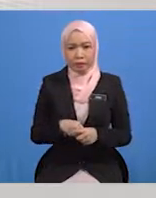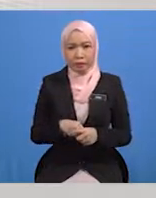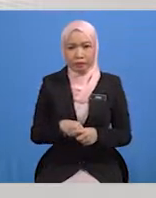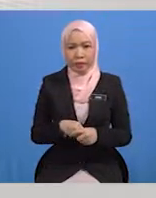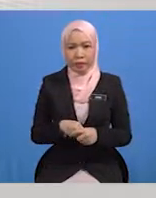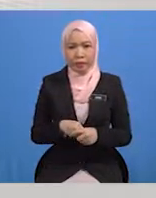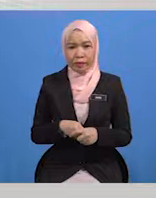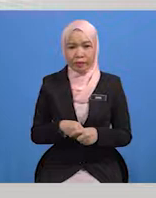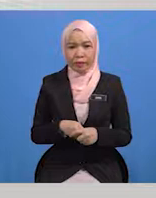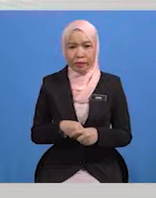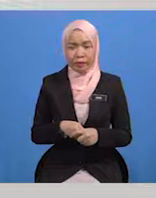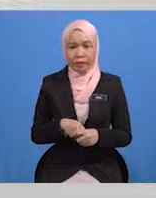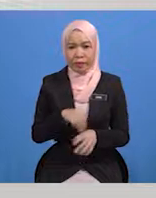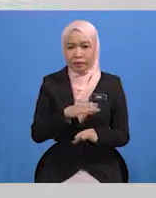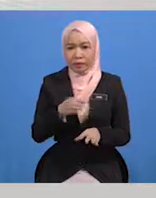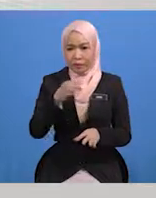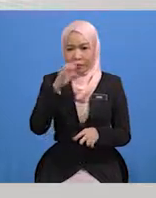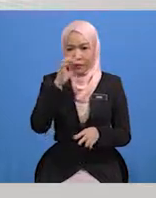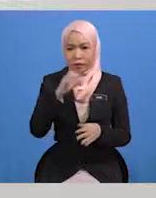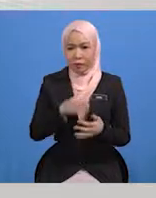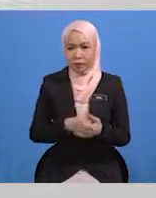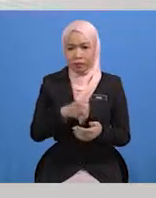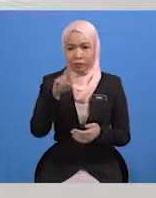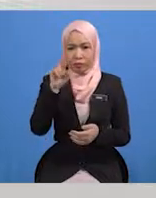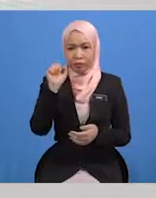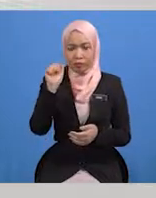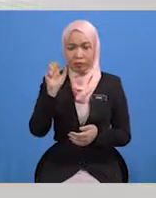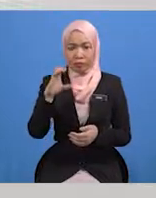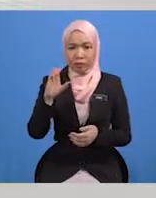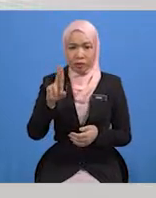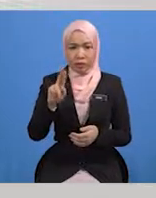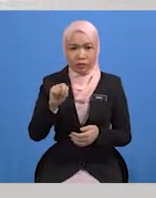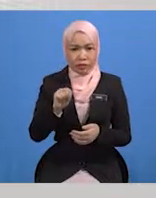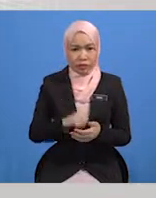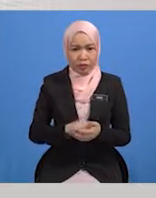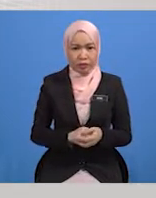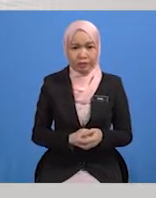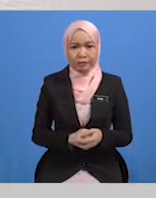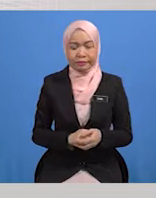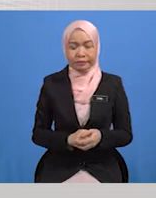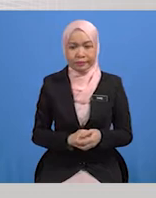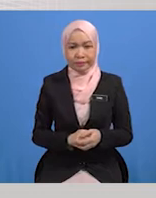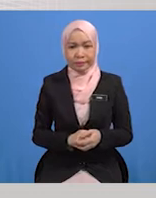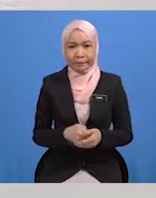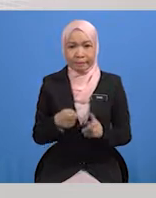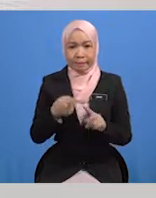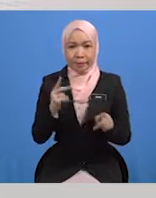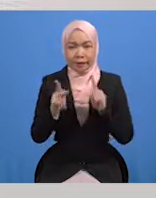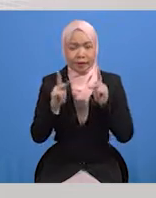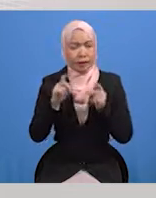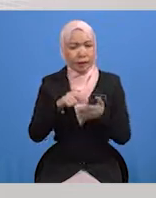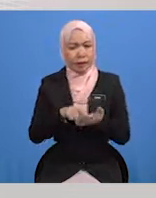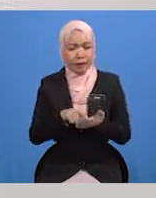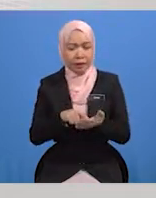Atau Siah minum racun Roundup. Dari percakapan watak, Asiah Samiah